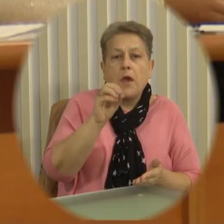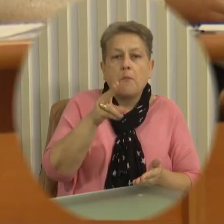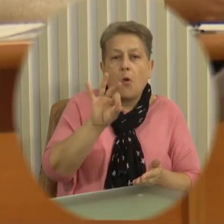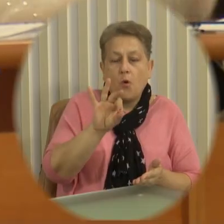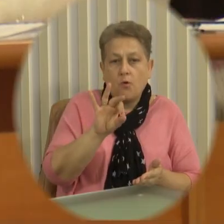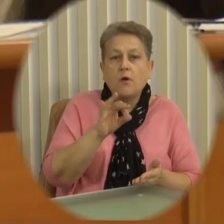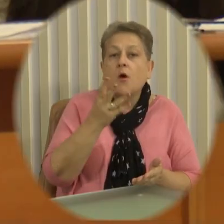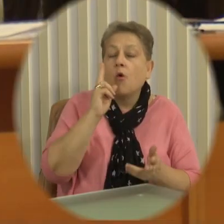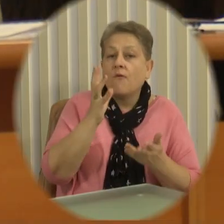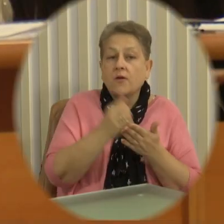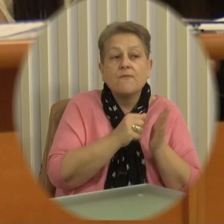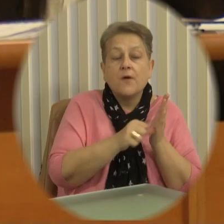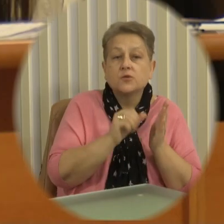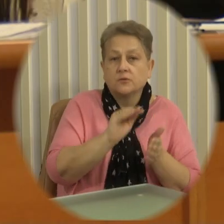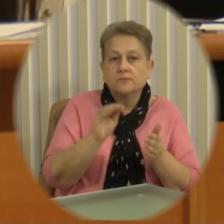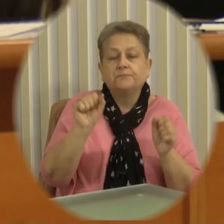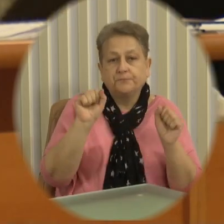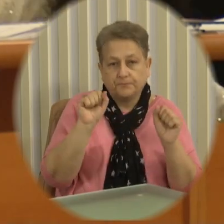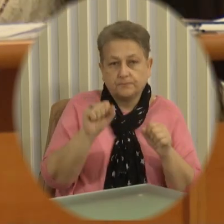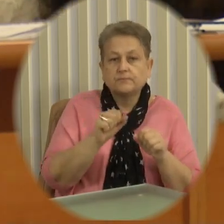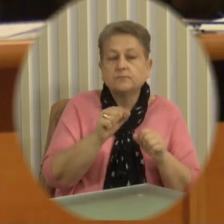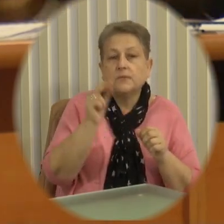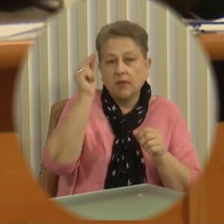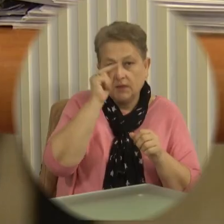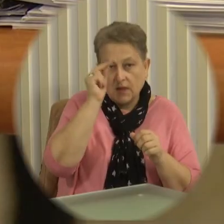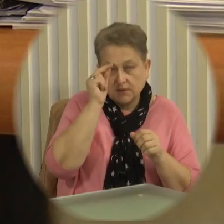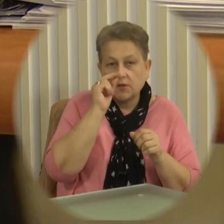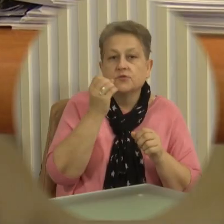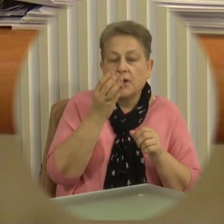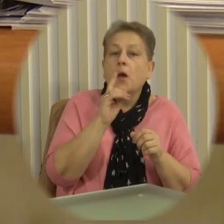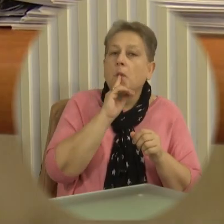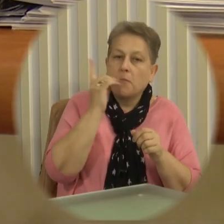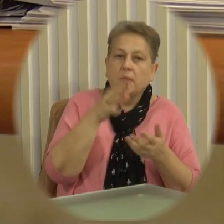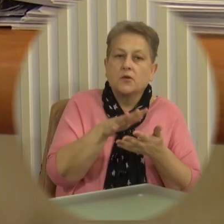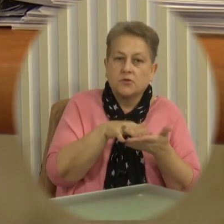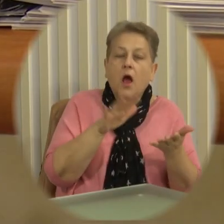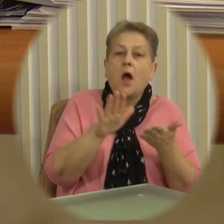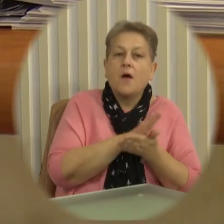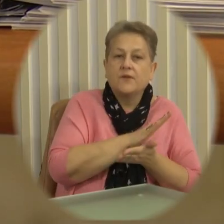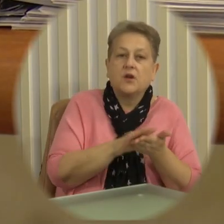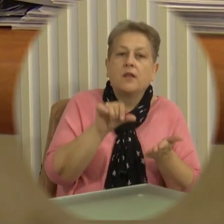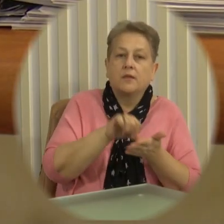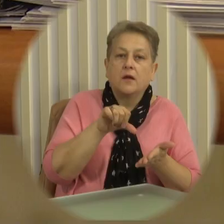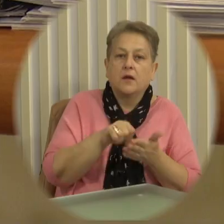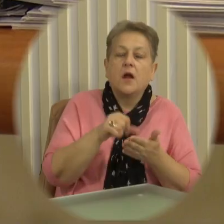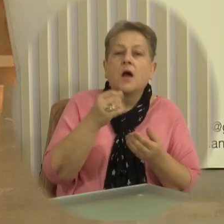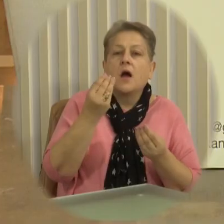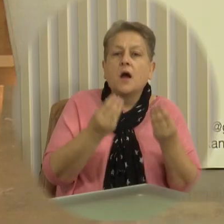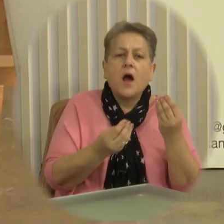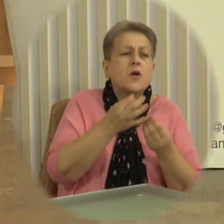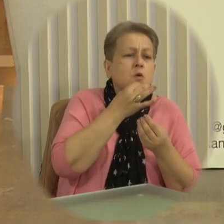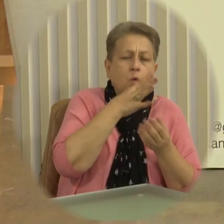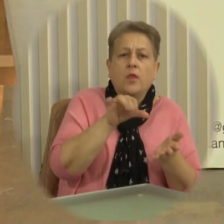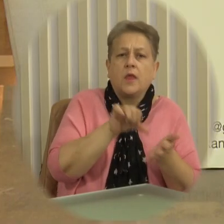ներկայացմանը, իսկ հաղթող 60 աշակերտները հնարավորություն կունենան դասընթացից բացի 1 տարի շարունակ անվճար ներկա գտնվել խաղացանկային